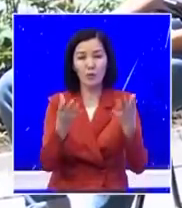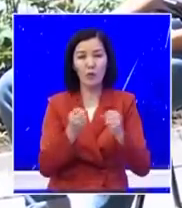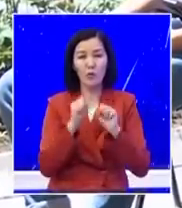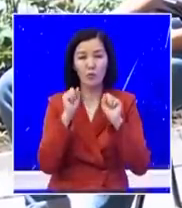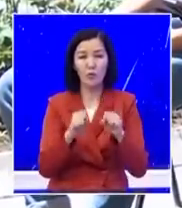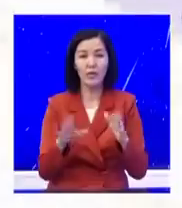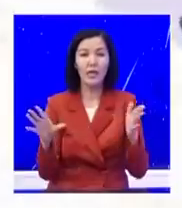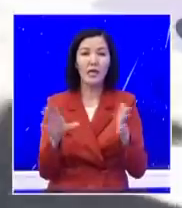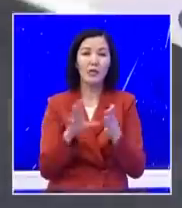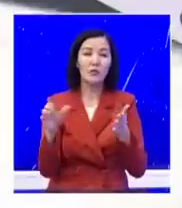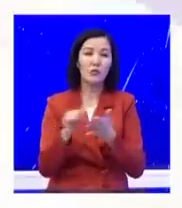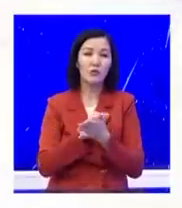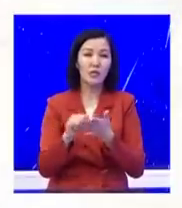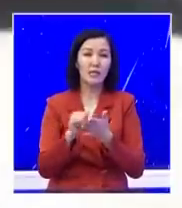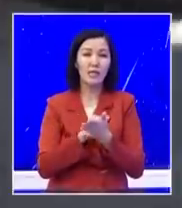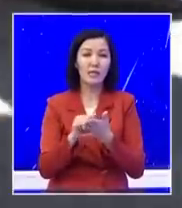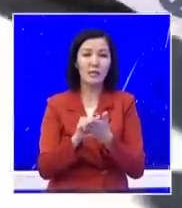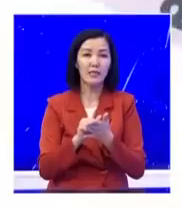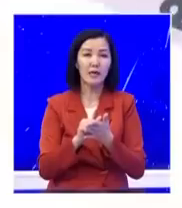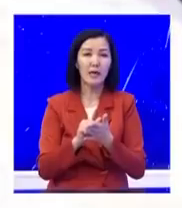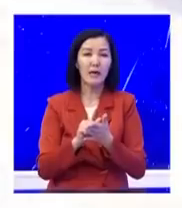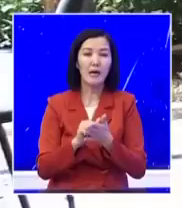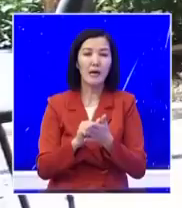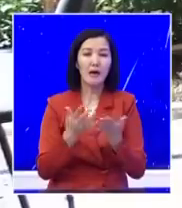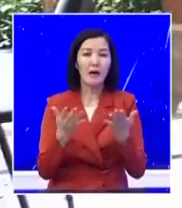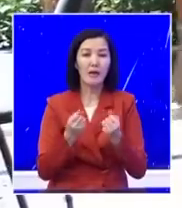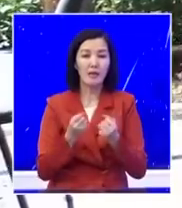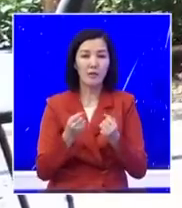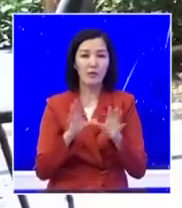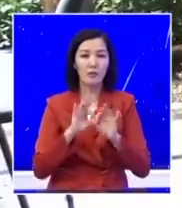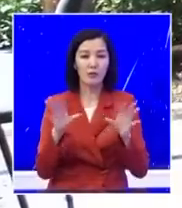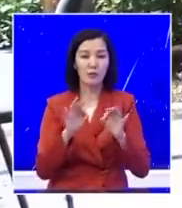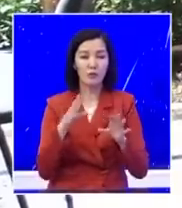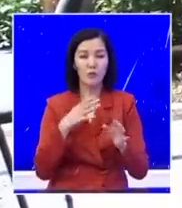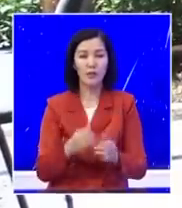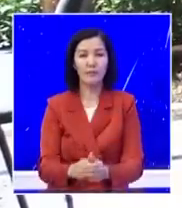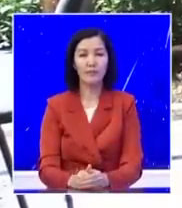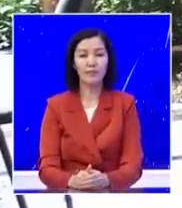шықпай қалай қол жеткізу жолдары, электрондық құжаттарды рәсімдеу түсіндірілуде.